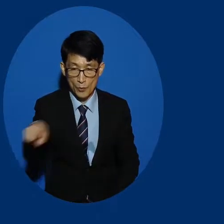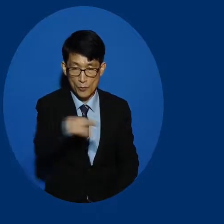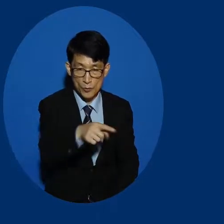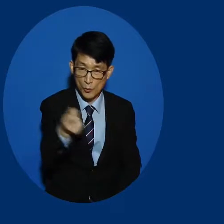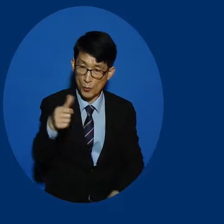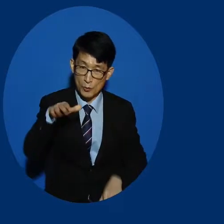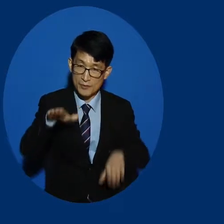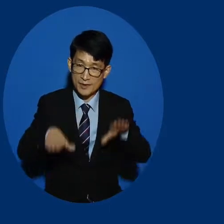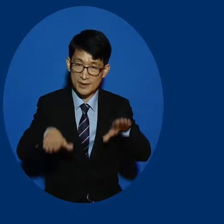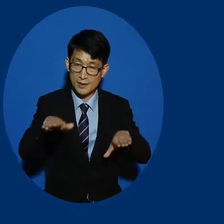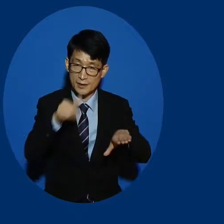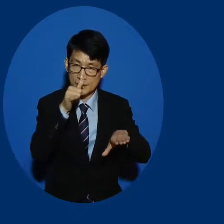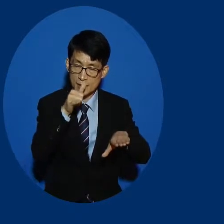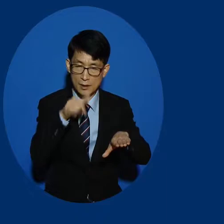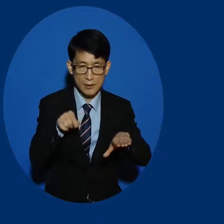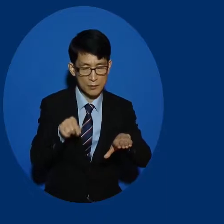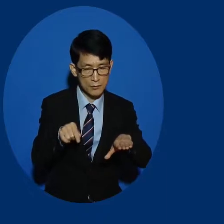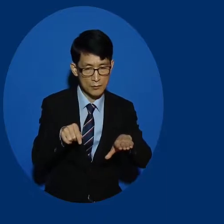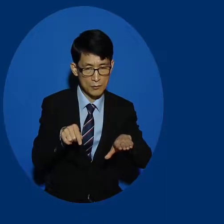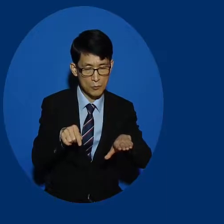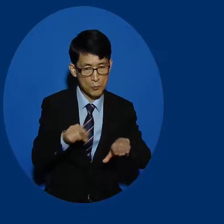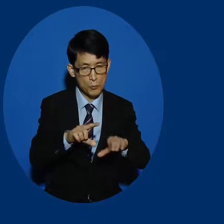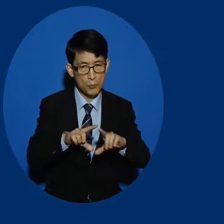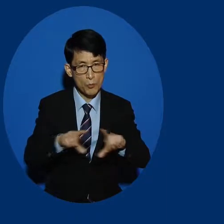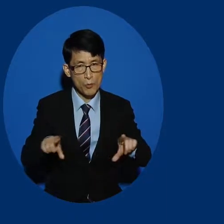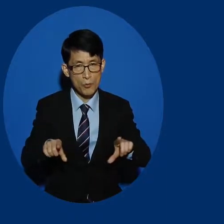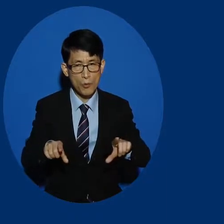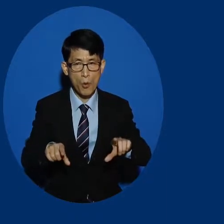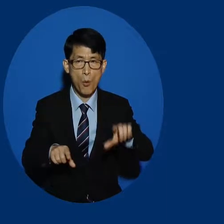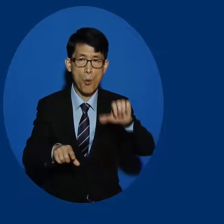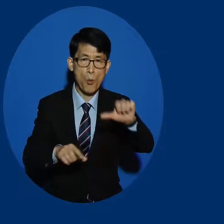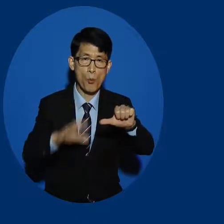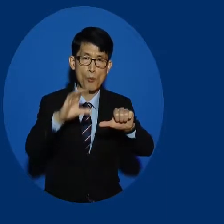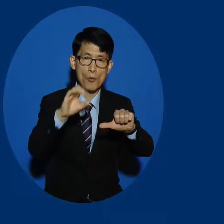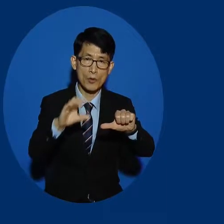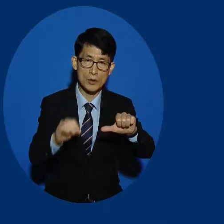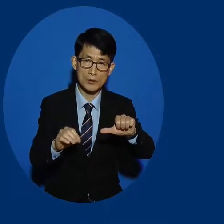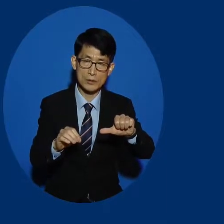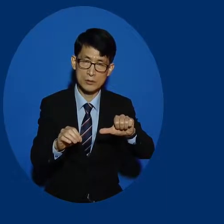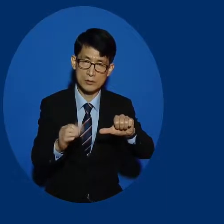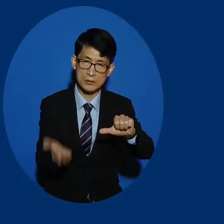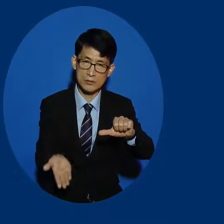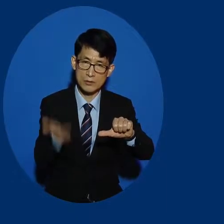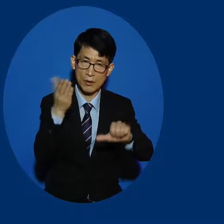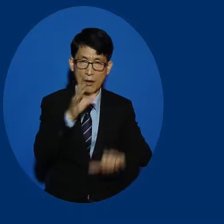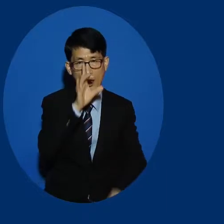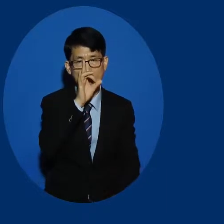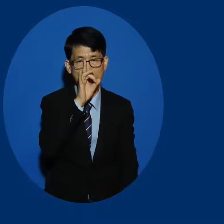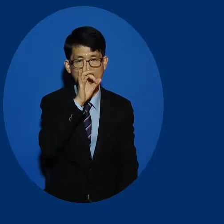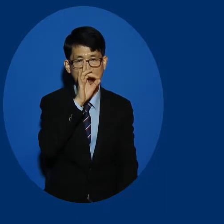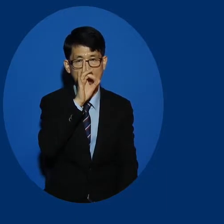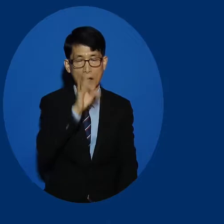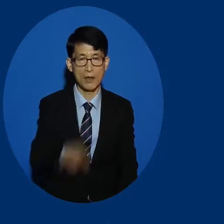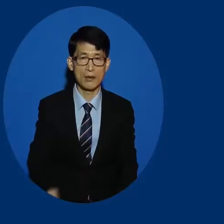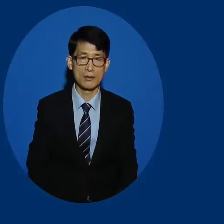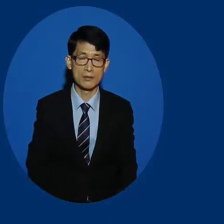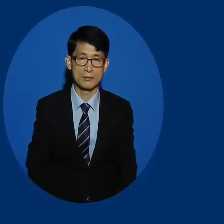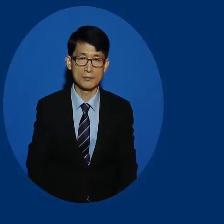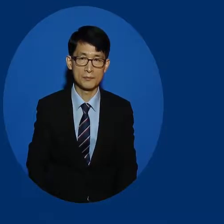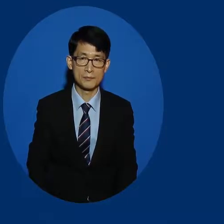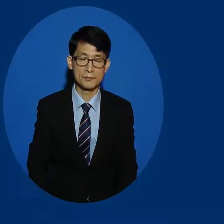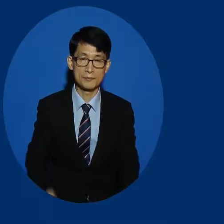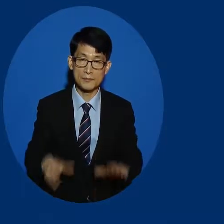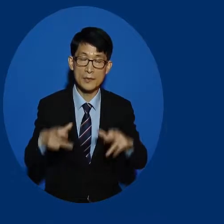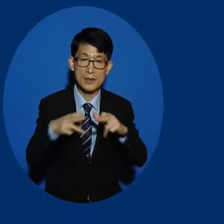있습니다만 5%를 넘지 못하는 그러한 상황에 놓여 있습니다. 자,